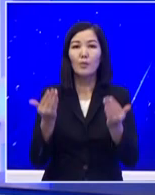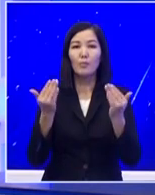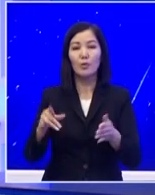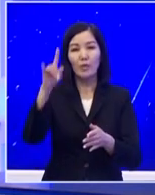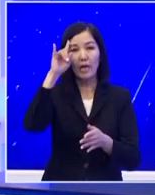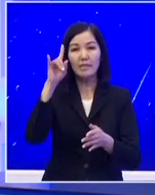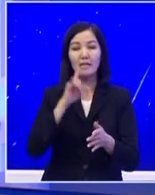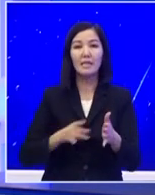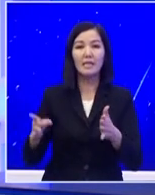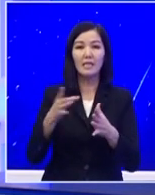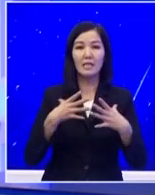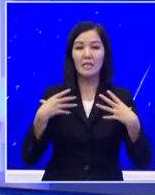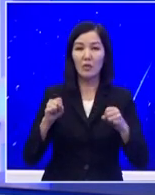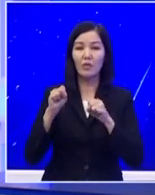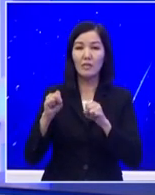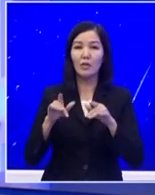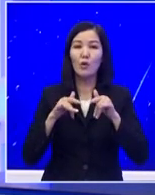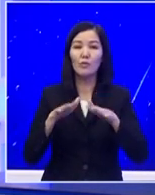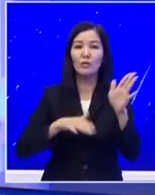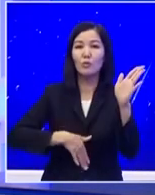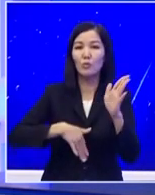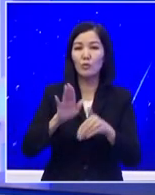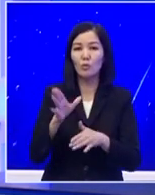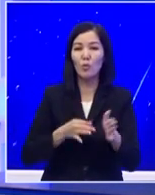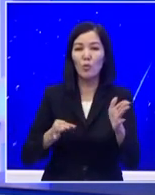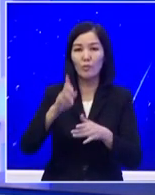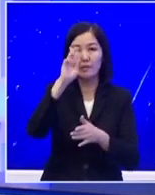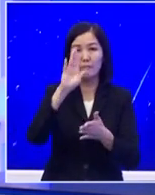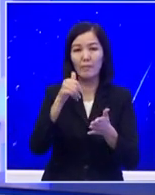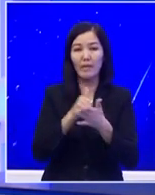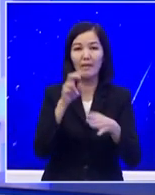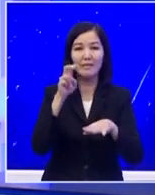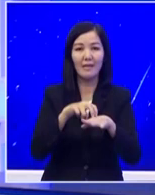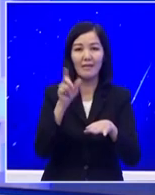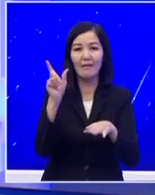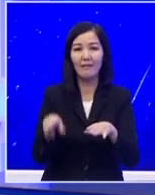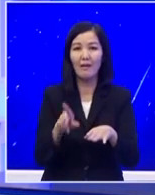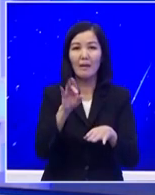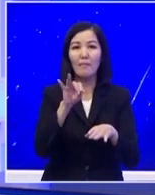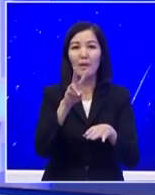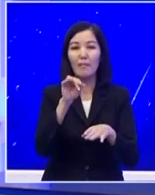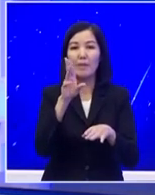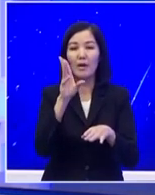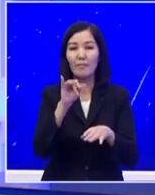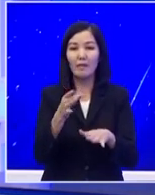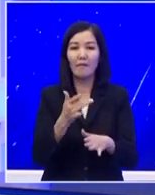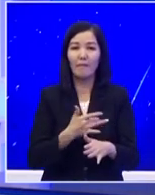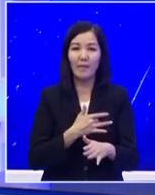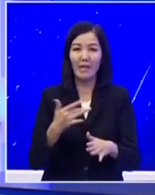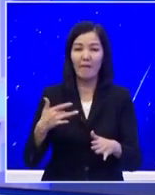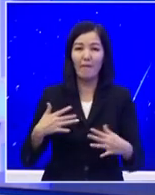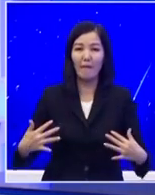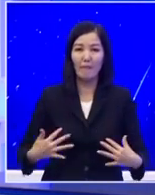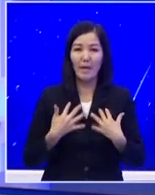Бүгін Қазақстан Республикасы денсаулық сақтау ісінің үздігі облыстың бас мемлекеттік санитарлық дәрігері Қайрат Баймұхамбетов та пневмониядан